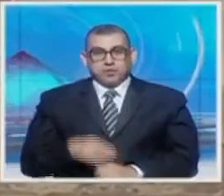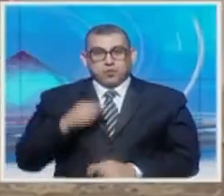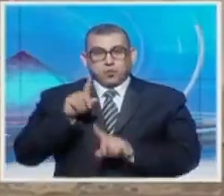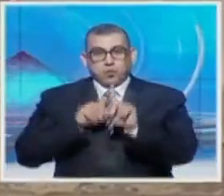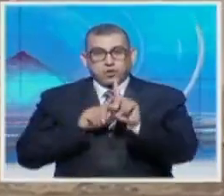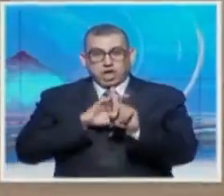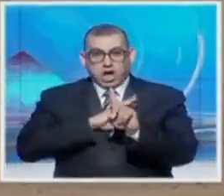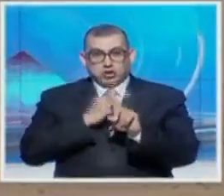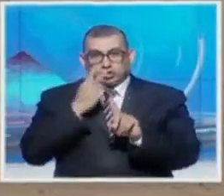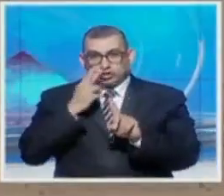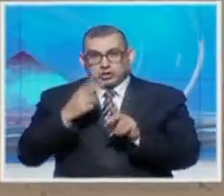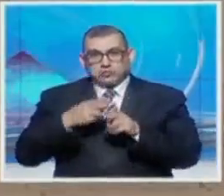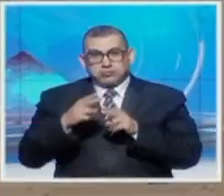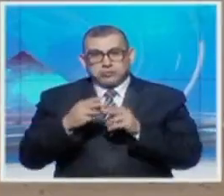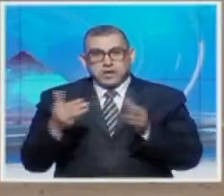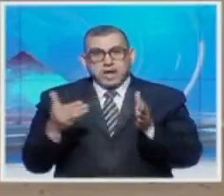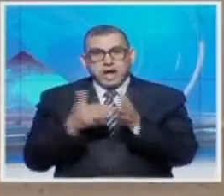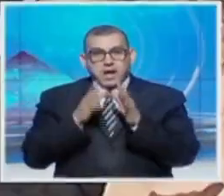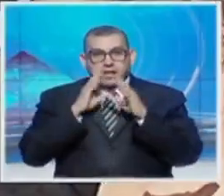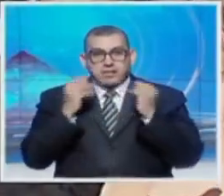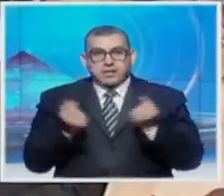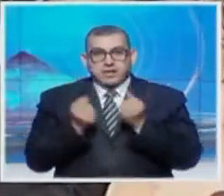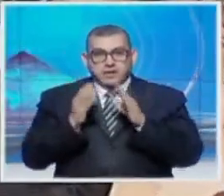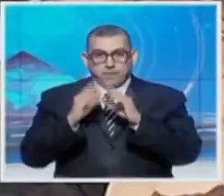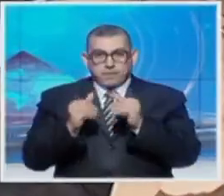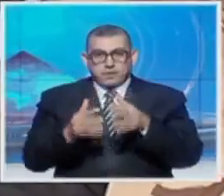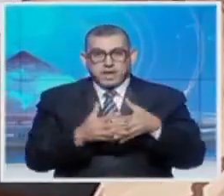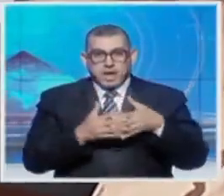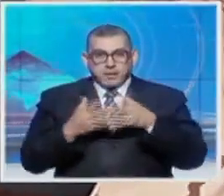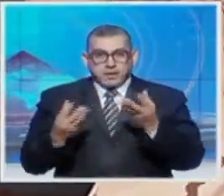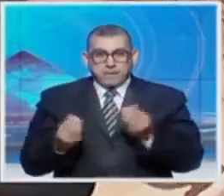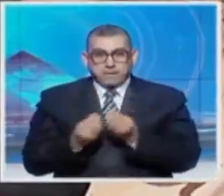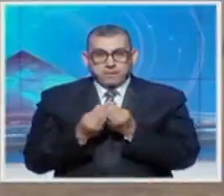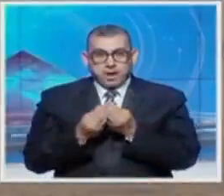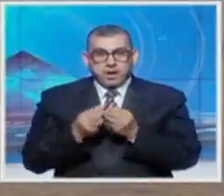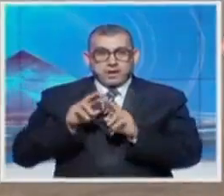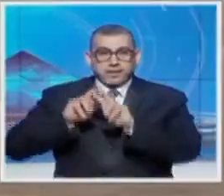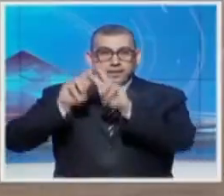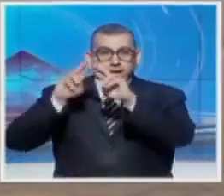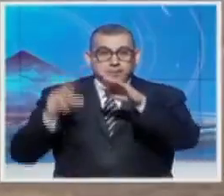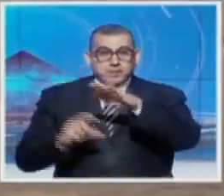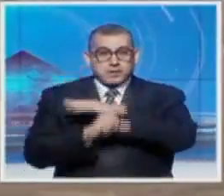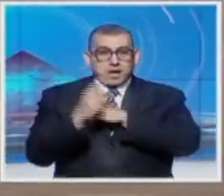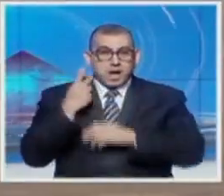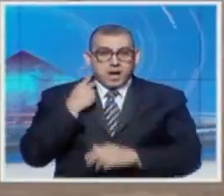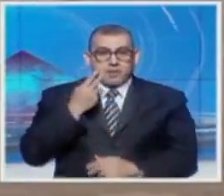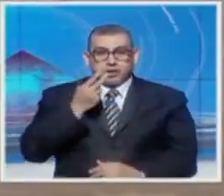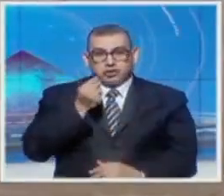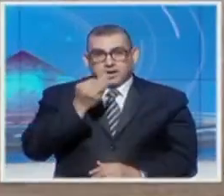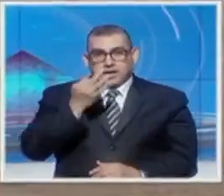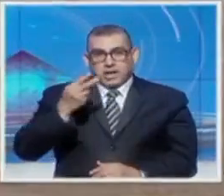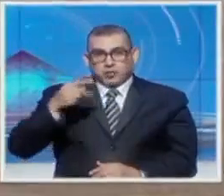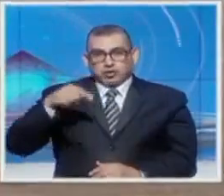وزير الدفاع يشهد المرحلة الختامية للتدريب المصري الأمريكي المشترك النجم الساطع